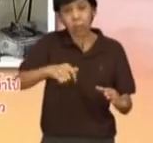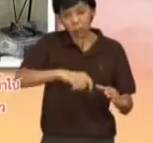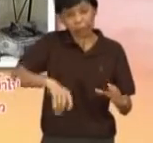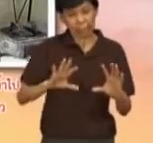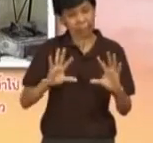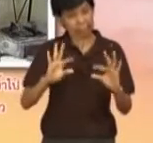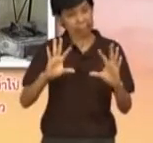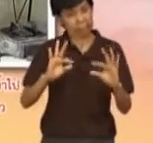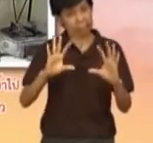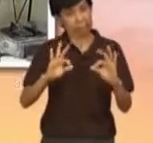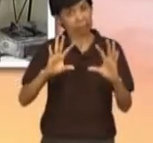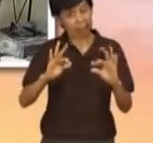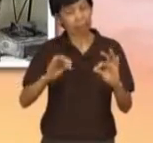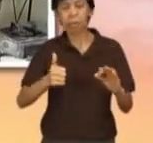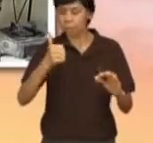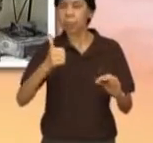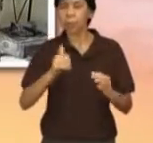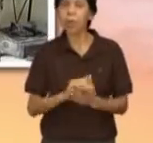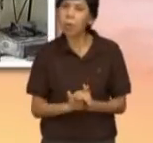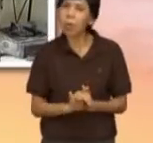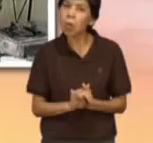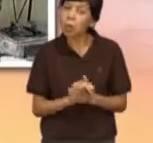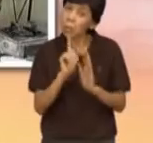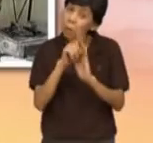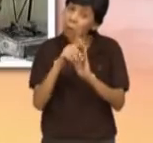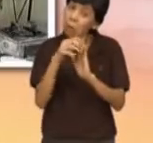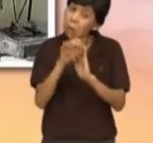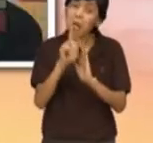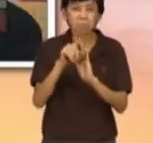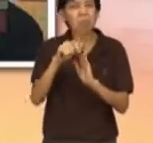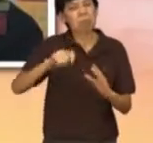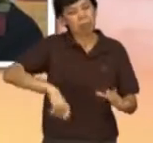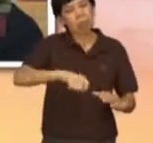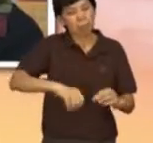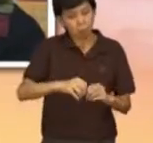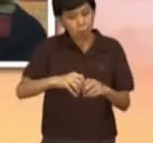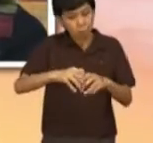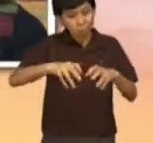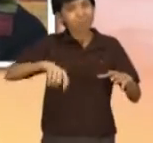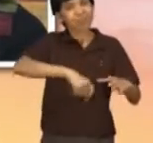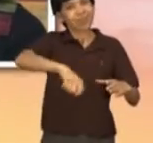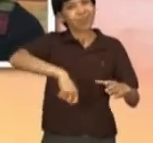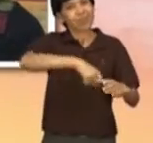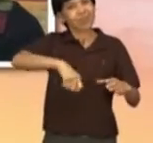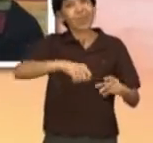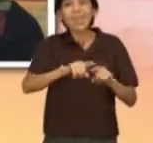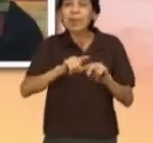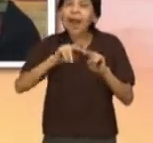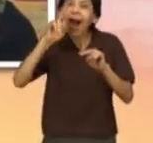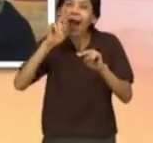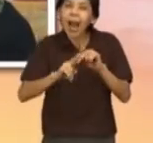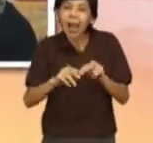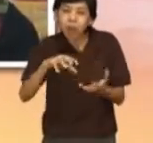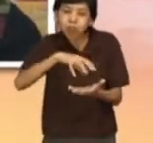ให้เหนียวหนืดเลยตะกี้หนืดมือแล้วใช่ไหมคะ ประมาณ 15-20 นาท ีมันก็เลยฟู ค่ะ นุ่มเหมือนไข่ตุ๋น ค่ะ